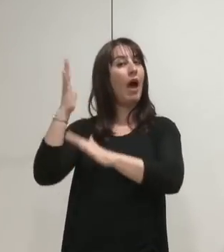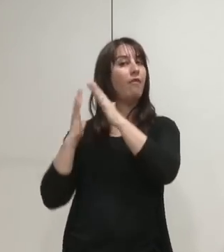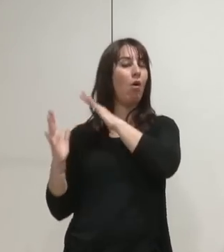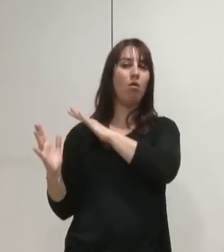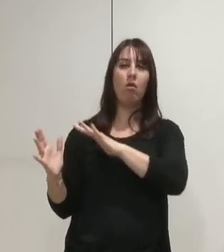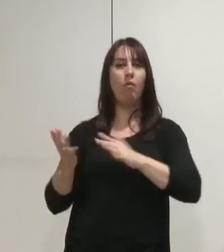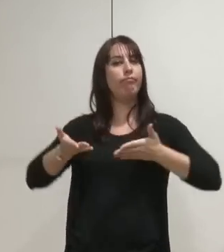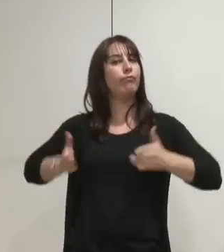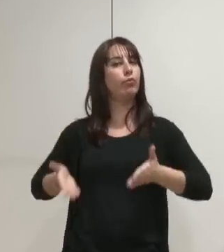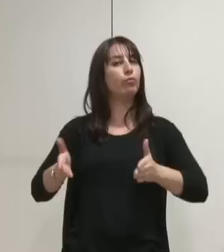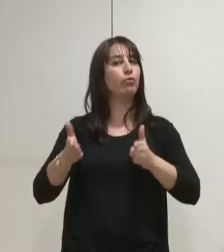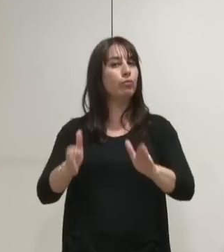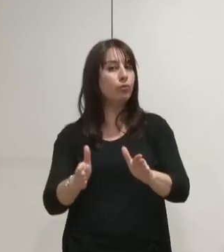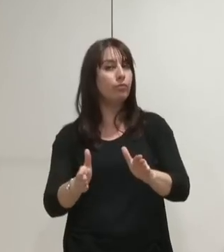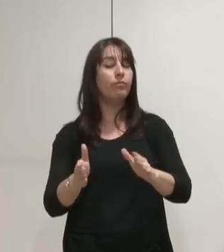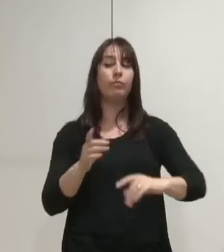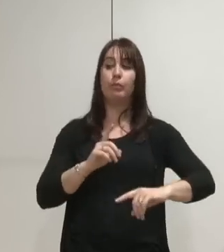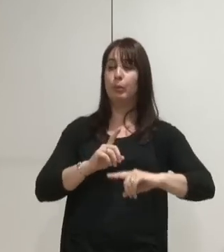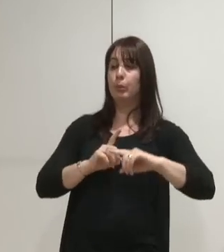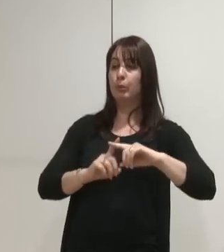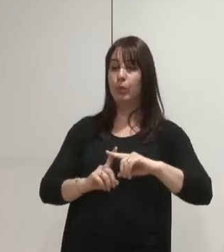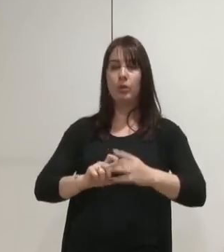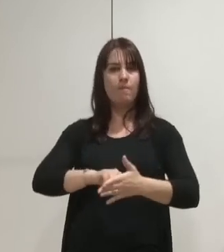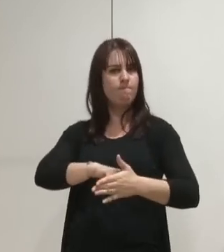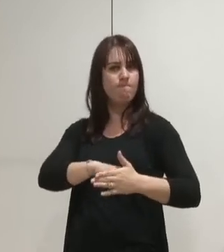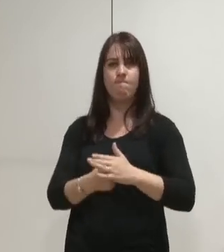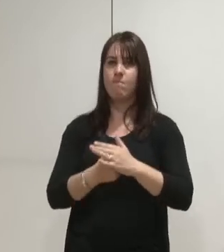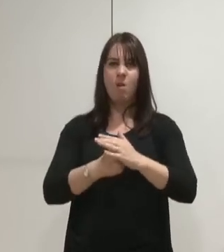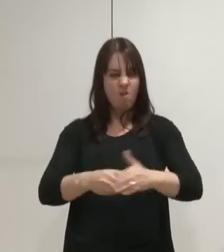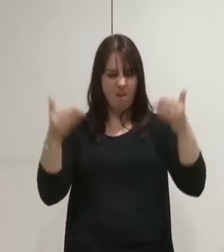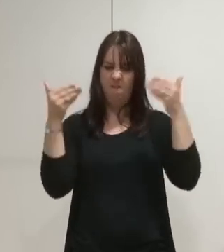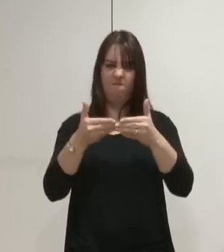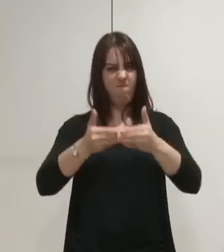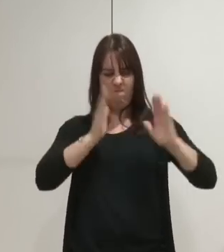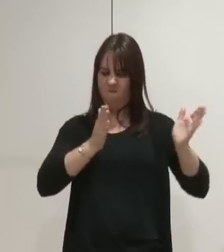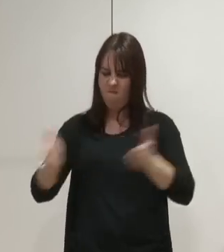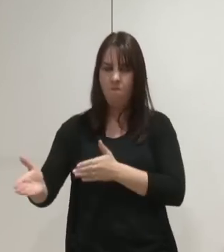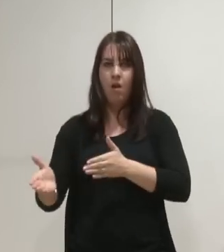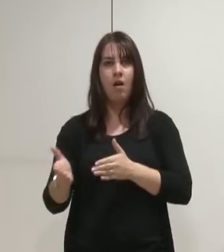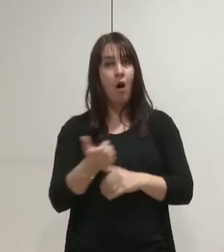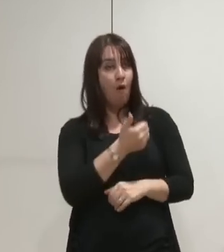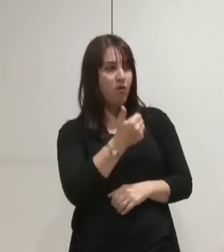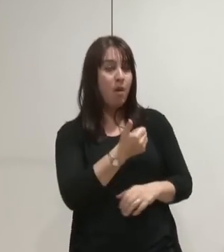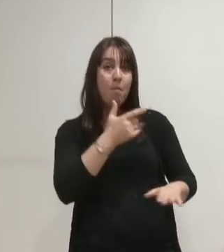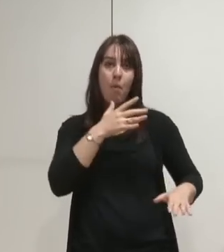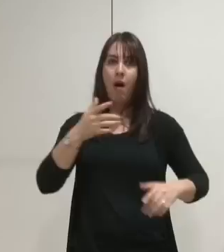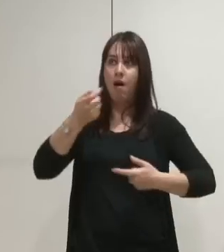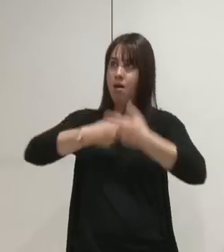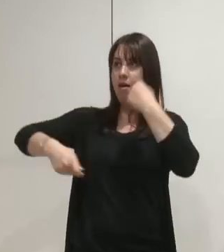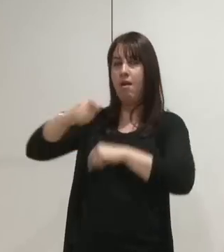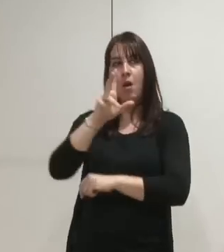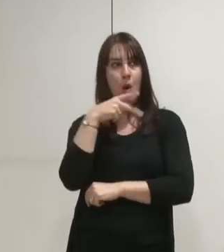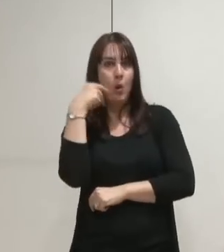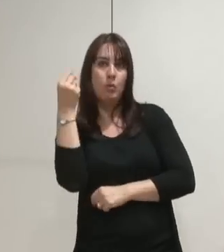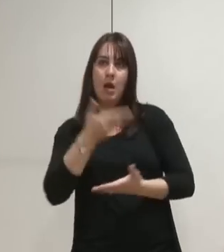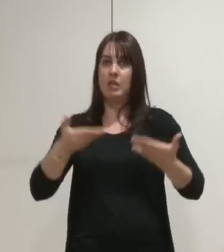allié à une rigidité d'une pensée radicale vous ont empêché d'apprécier la réalité économique et humaine de